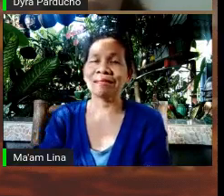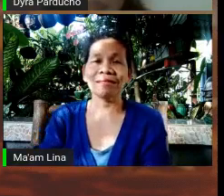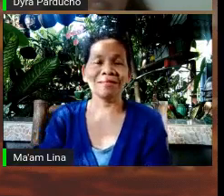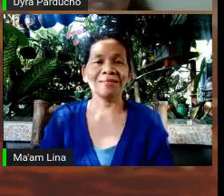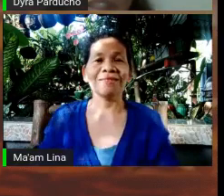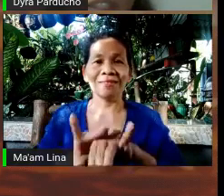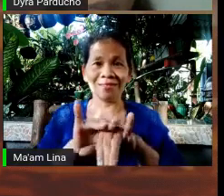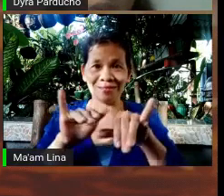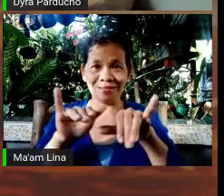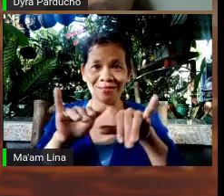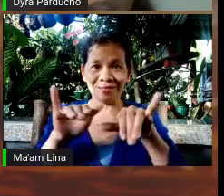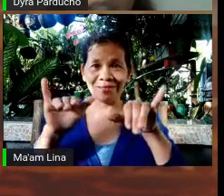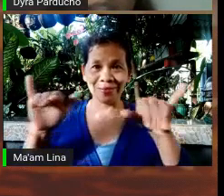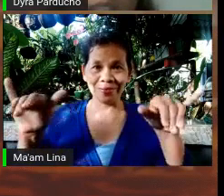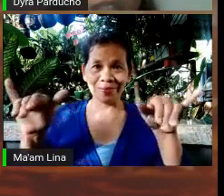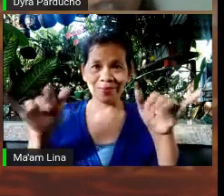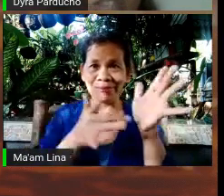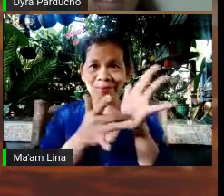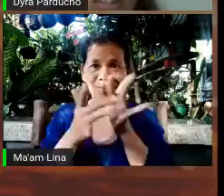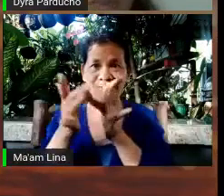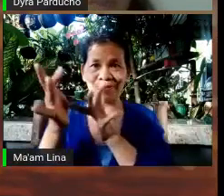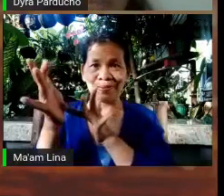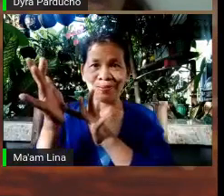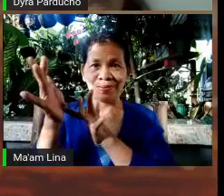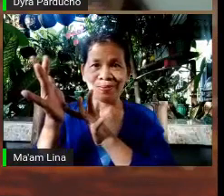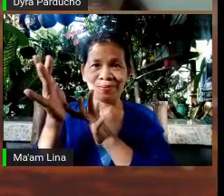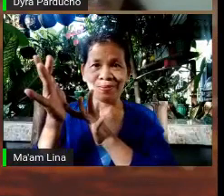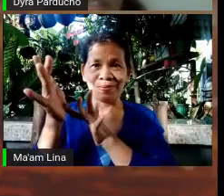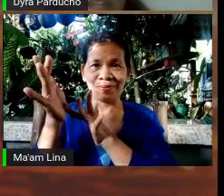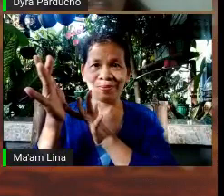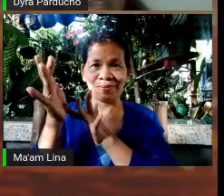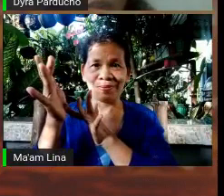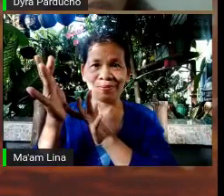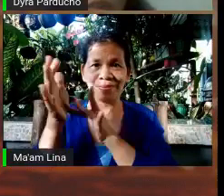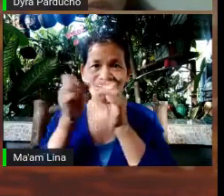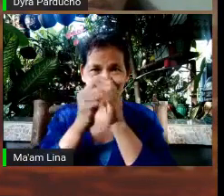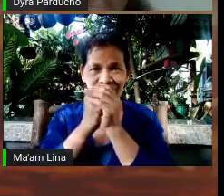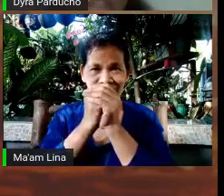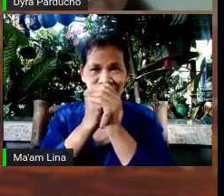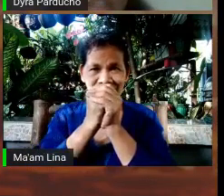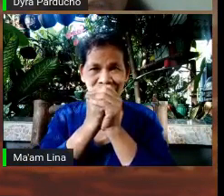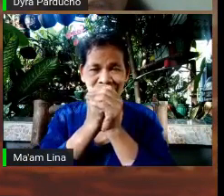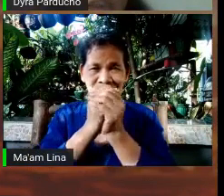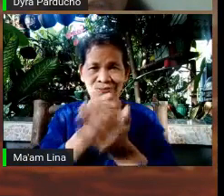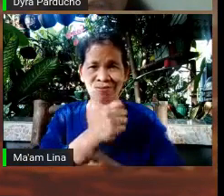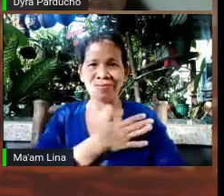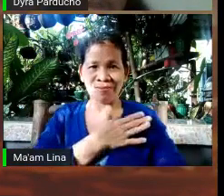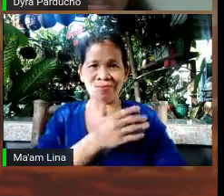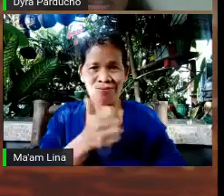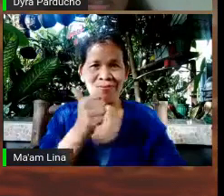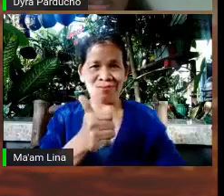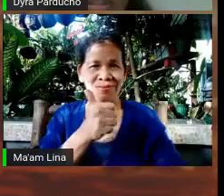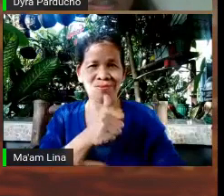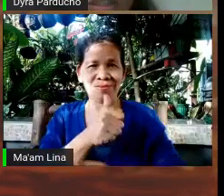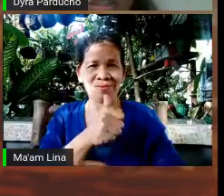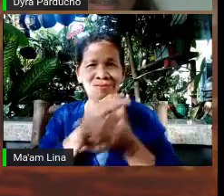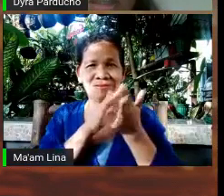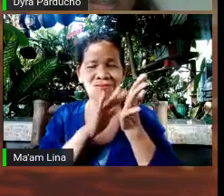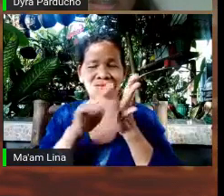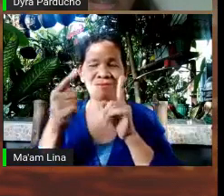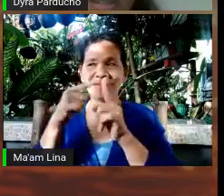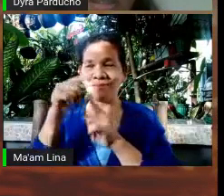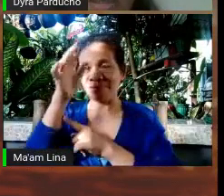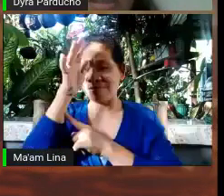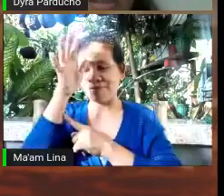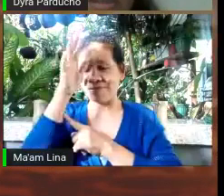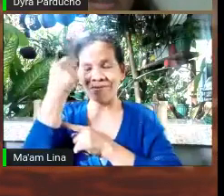Gayon din naman na si Kristo ay sinusumamo ang kanyang sariling dugo sa Ama para sa